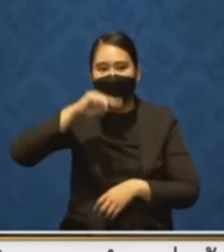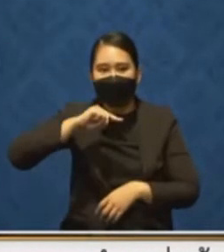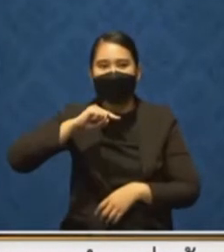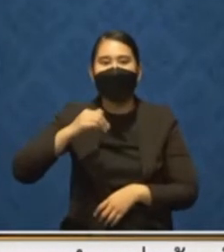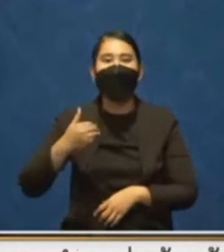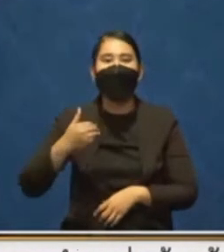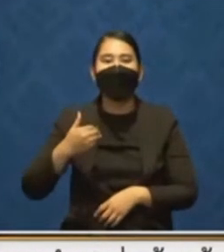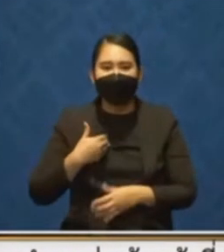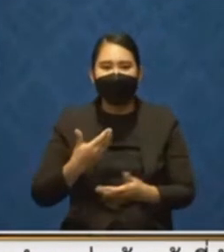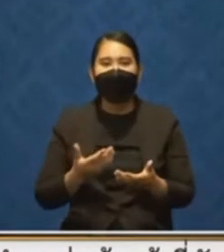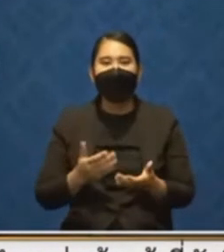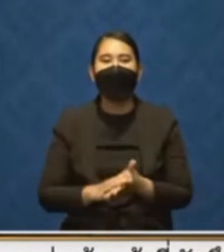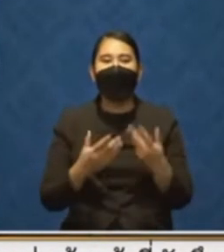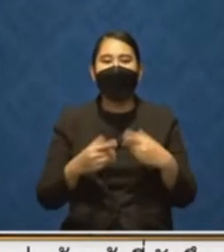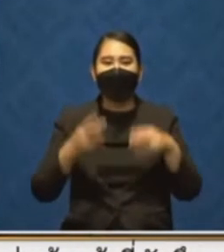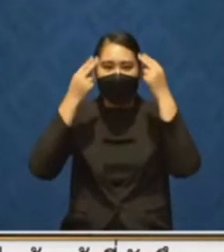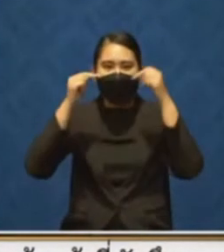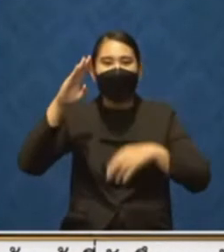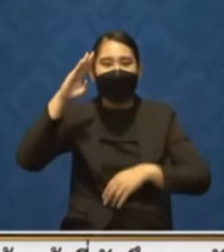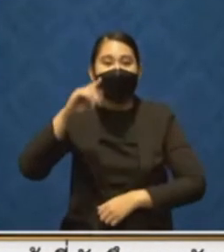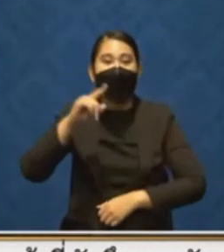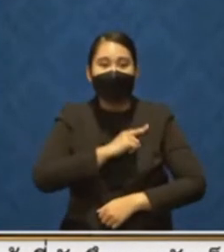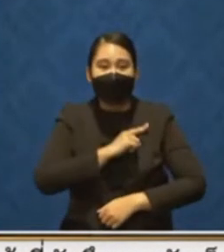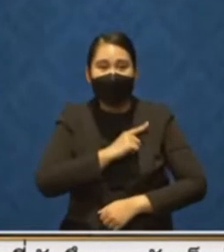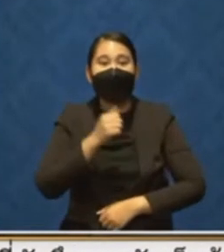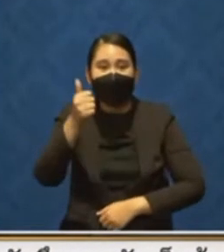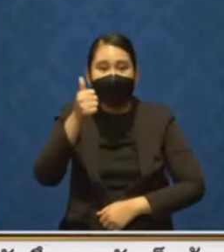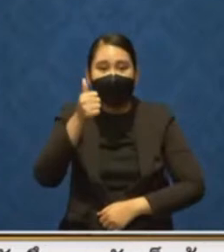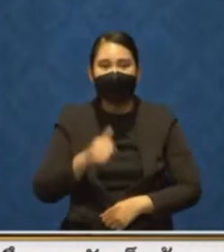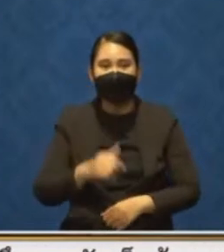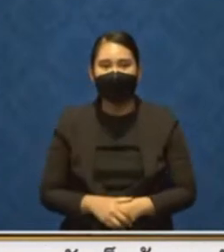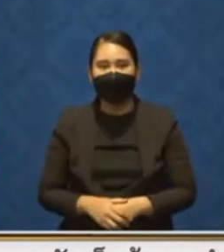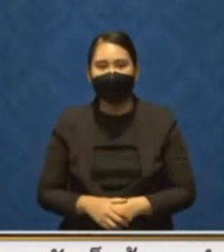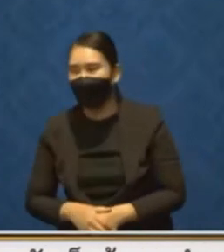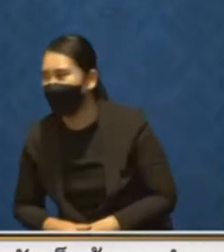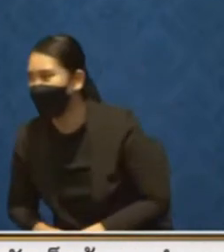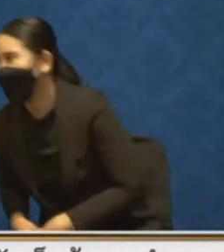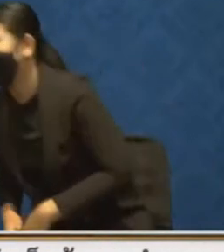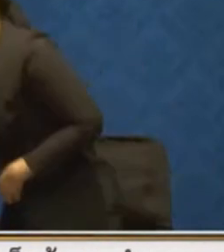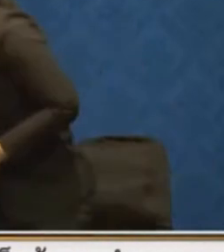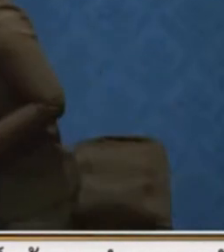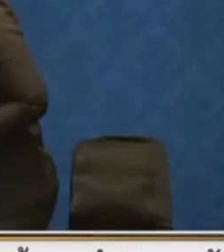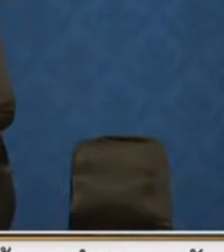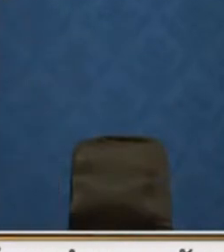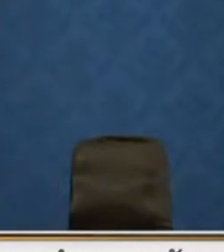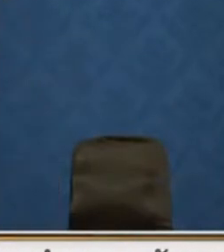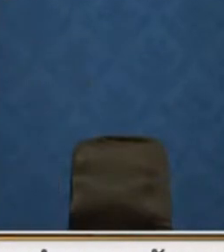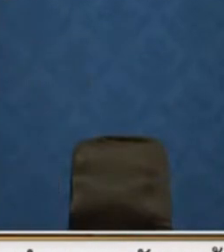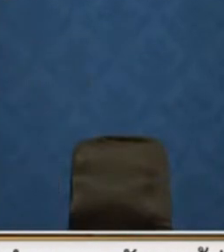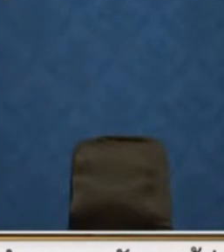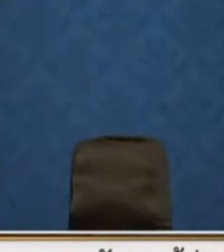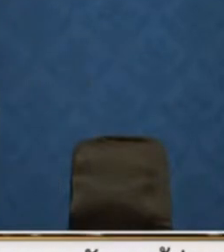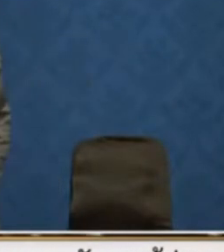คุณจะยุบมาจะรับผิดชอบไว้ได้ไหมครับอ่ะที่เกิดขึ้นต่างๆใครจะเป็นผู้รับผิดชอบ